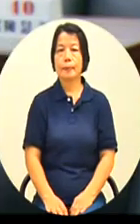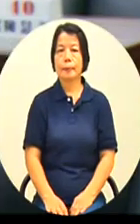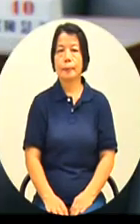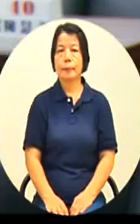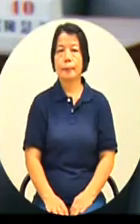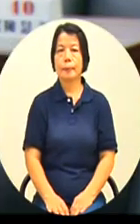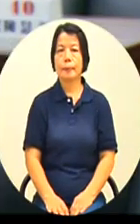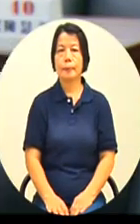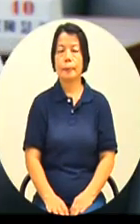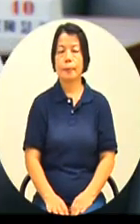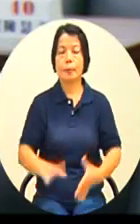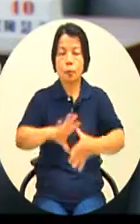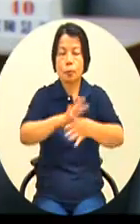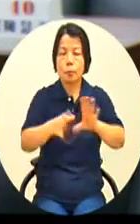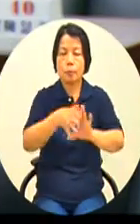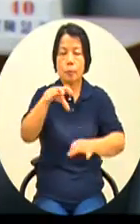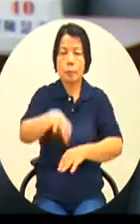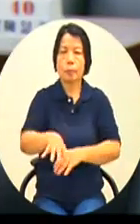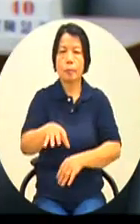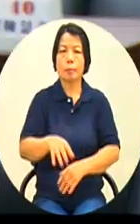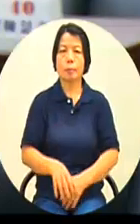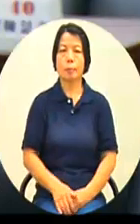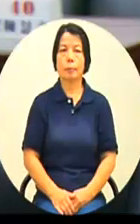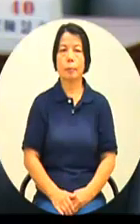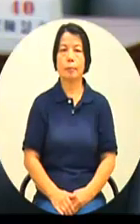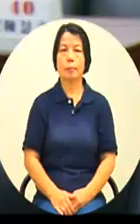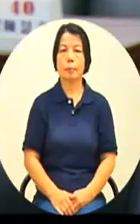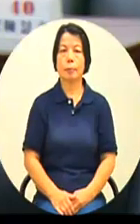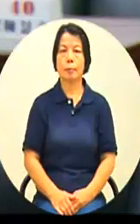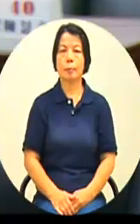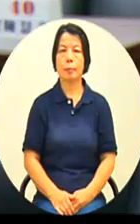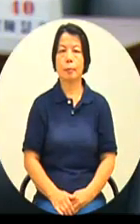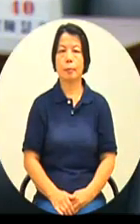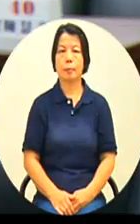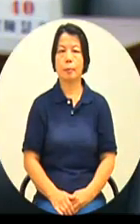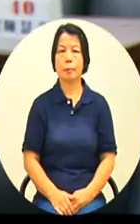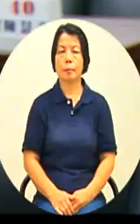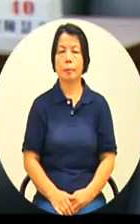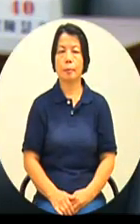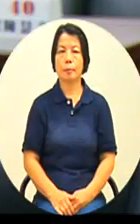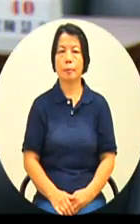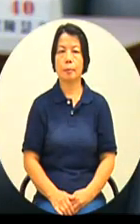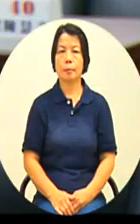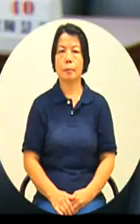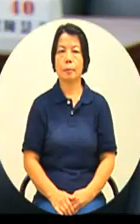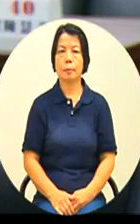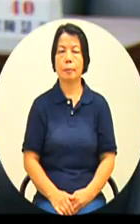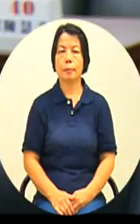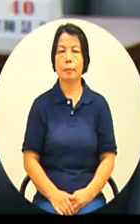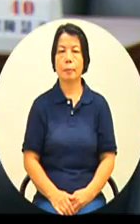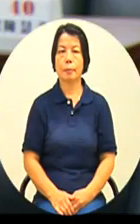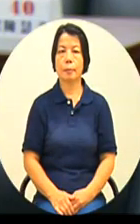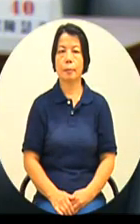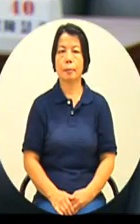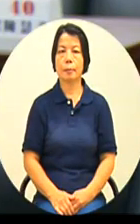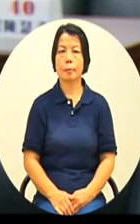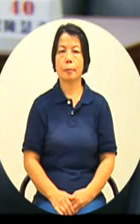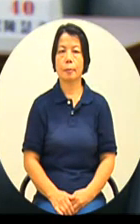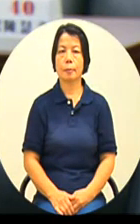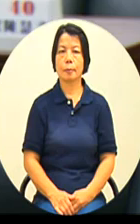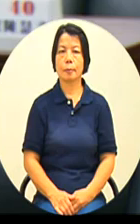啊，伫文化部门后问到这个博物特区啦，吼、哦。我是讲吼，啊，真无